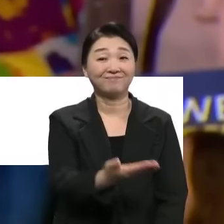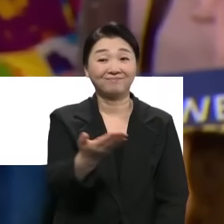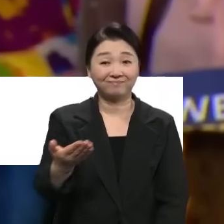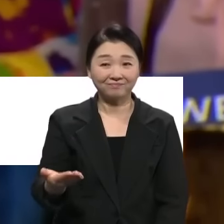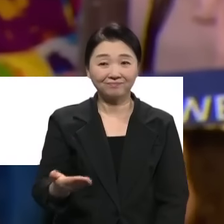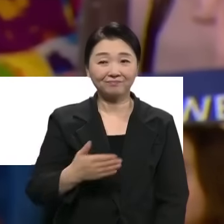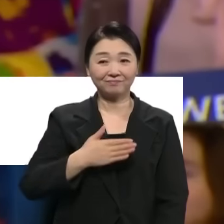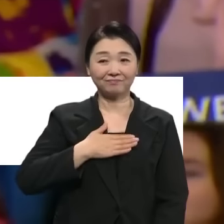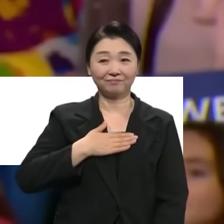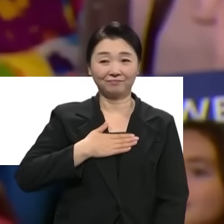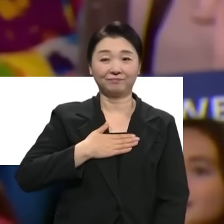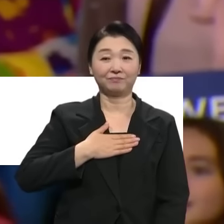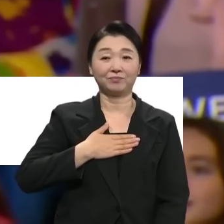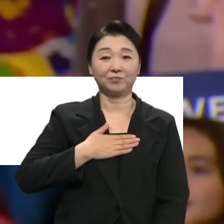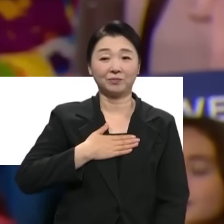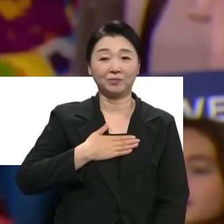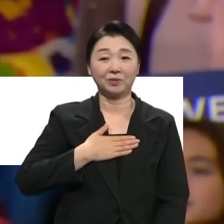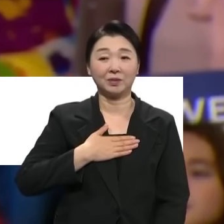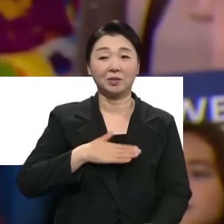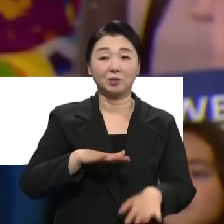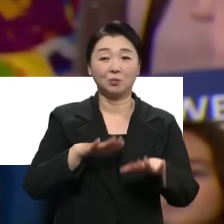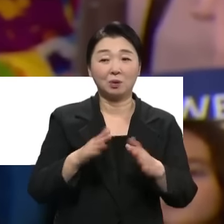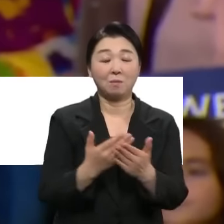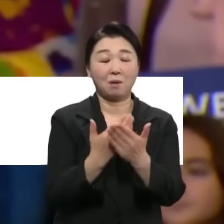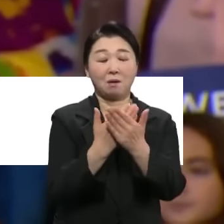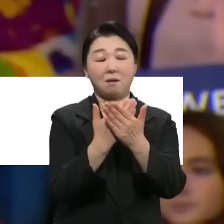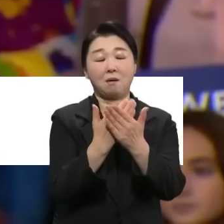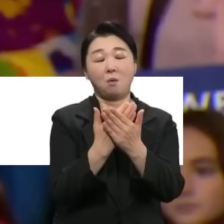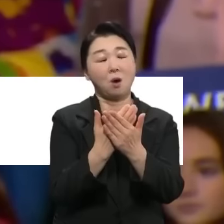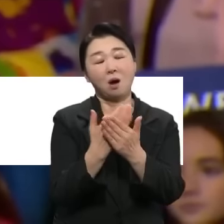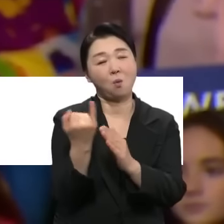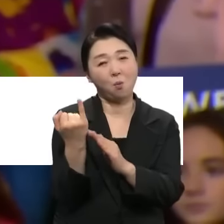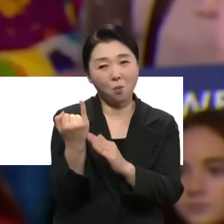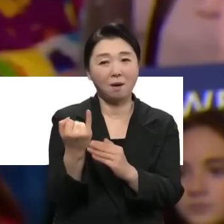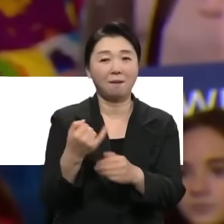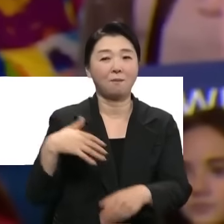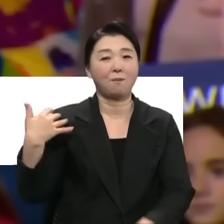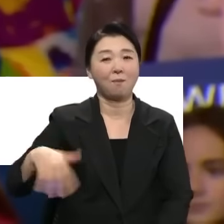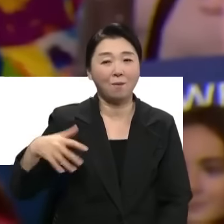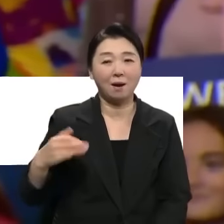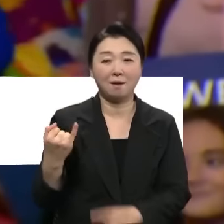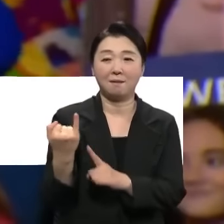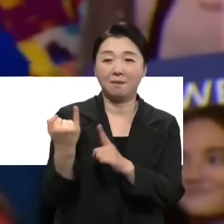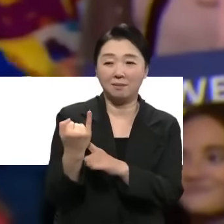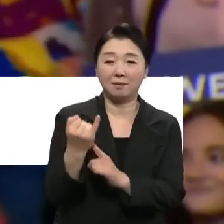incredible partner. The progress we made, she's going to make one hell of a president.